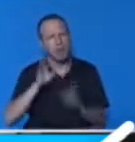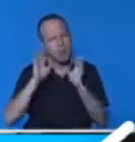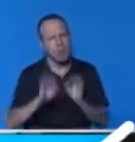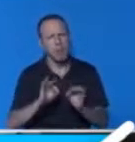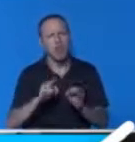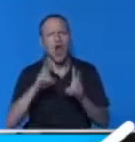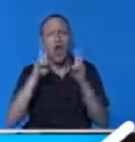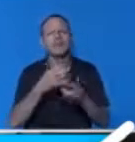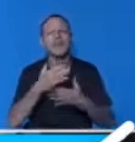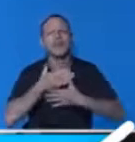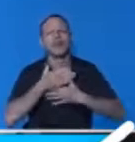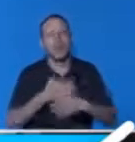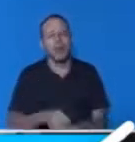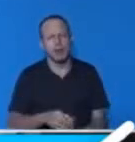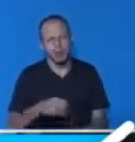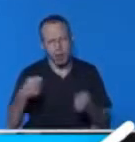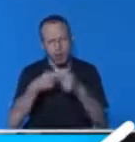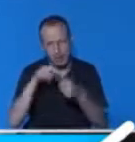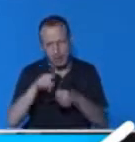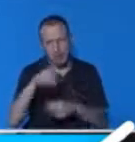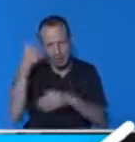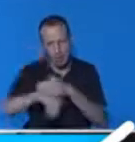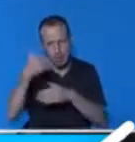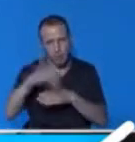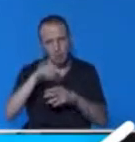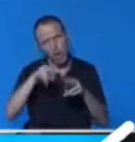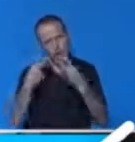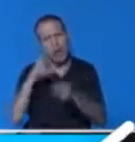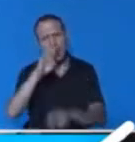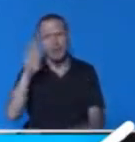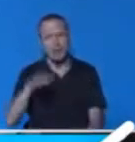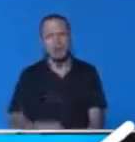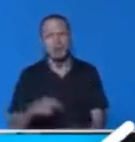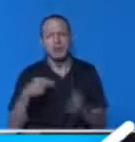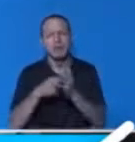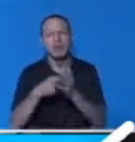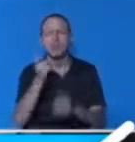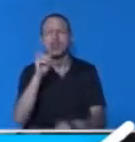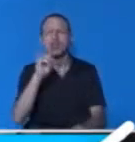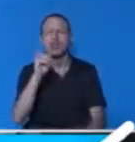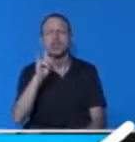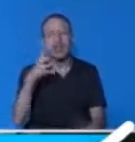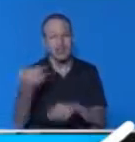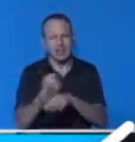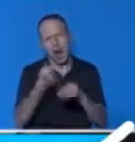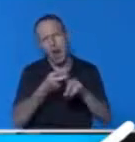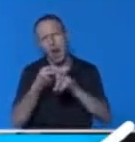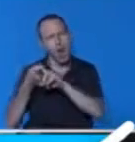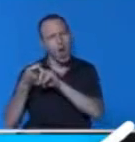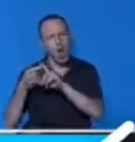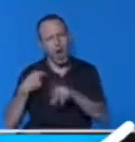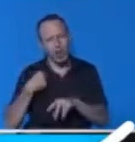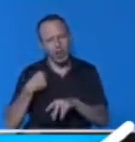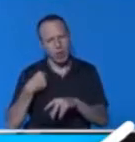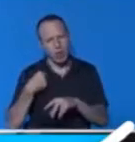עוצר נשימה. בהקשר הזה, שוב, בסוף בסוף זה חוזר לנתניהו. כי מי שצריך לגרור אותנו